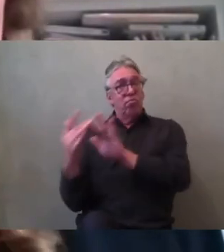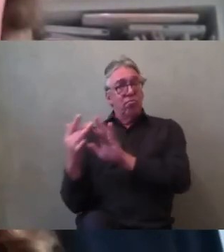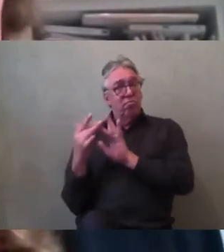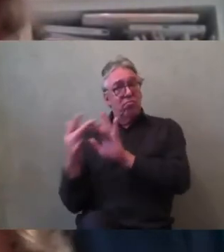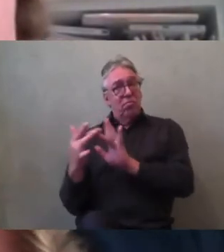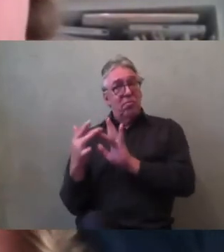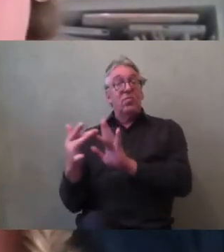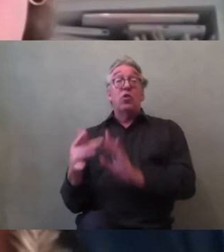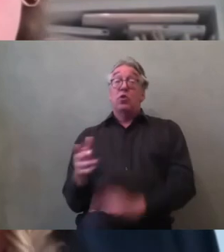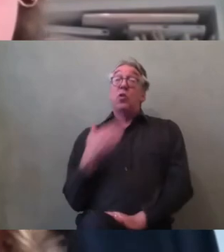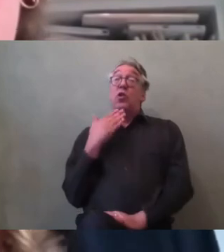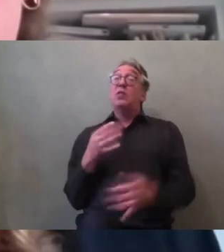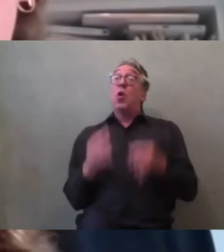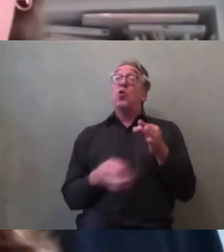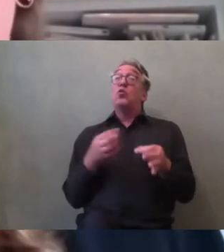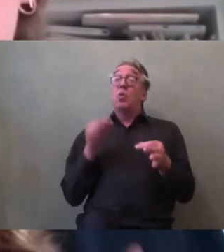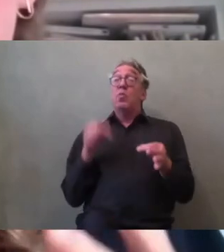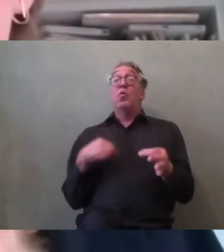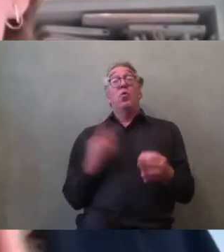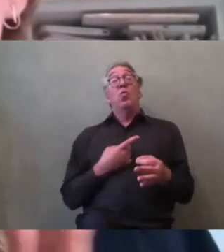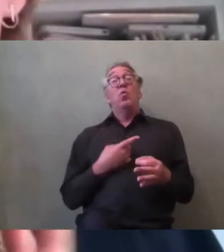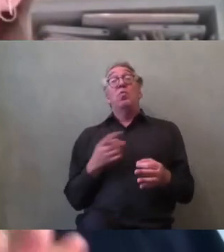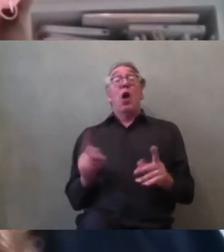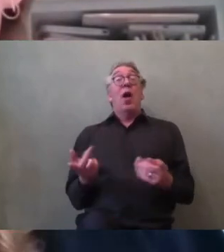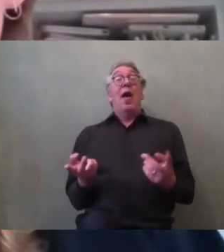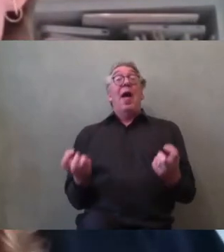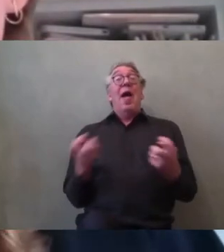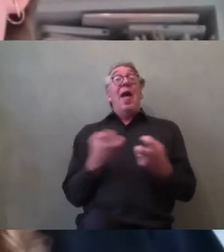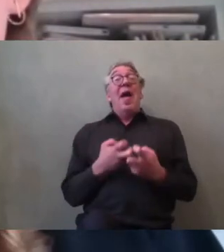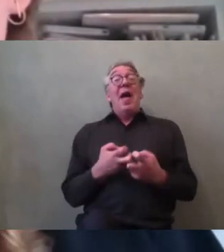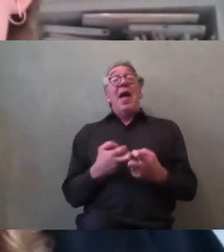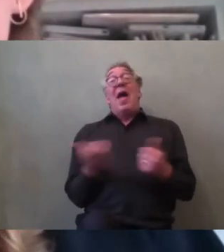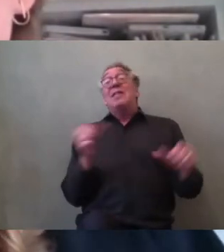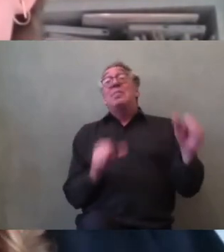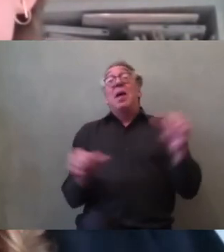een experimentele multizintuiglijke ruimte in het museum hebben.